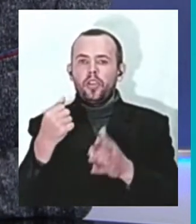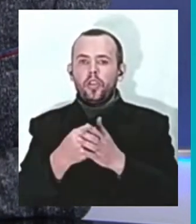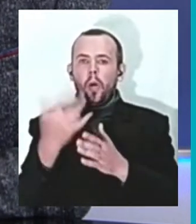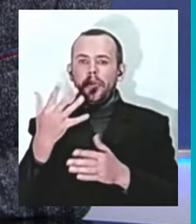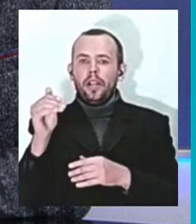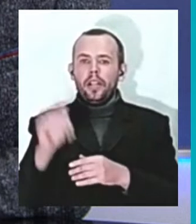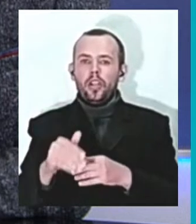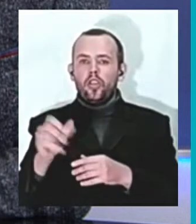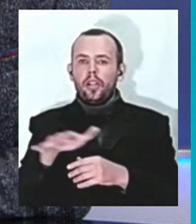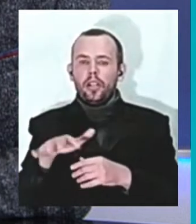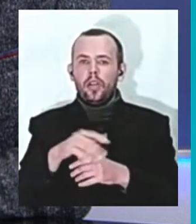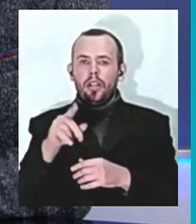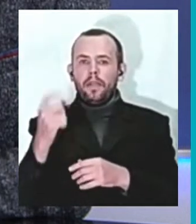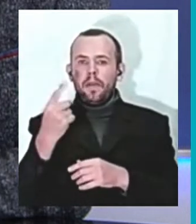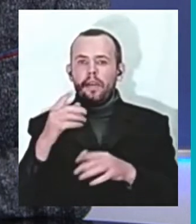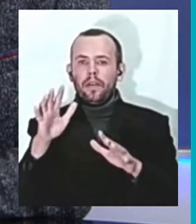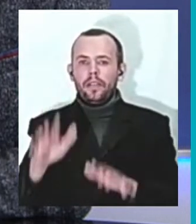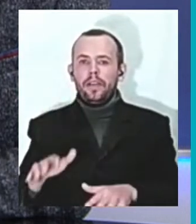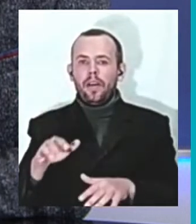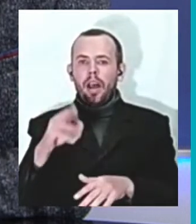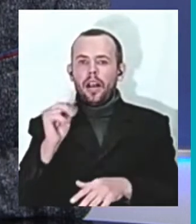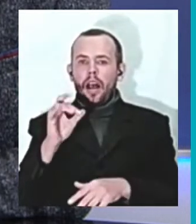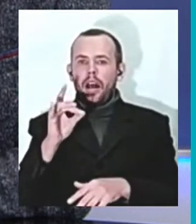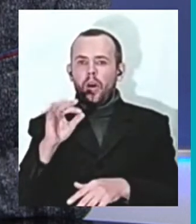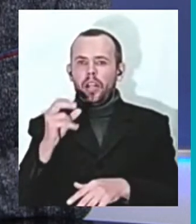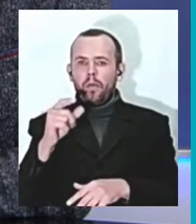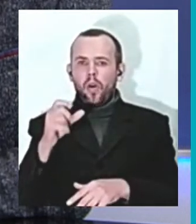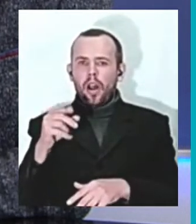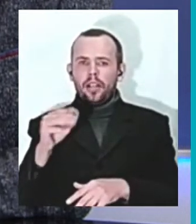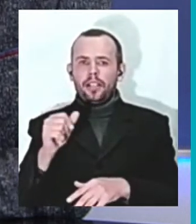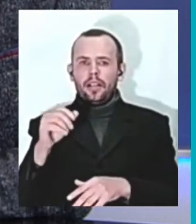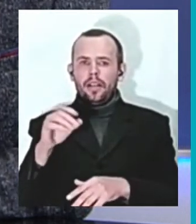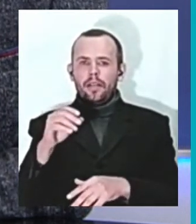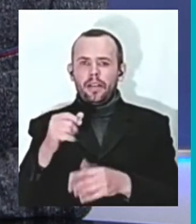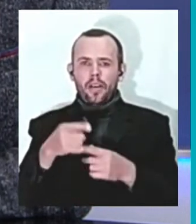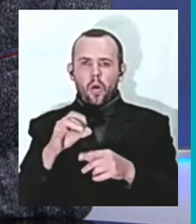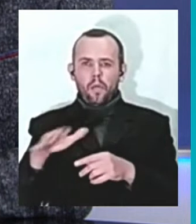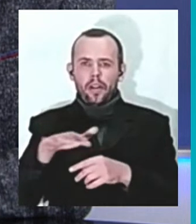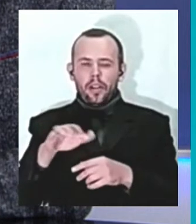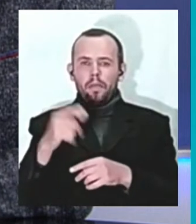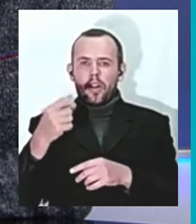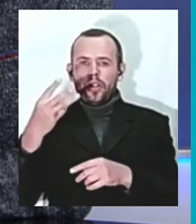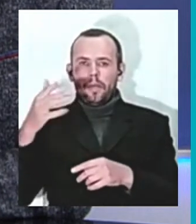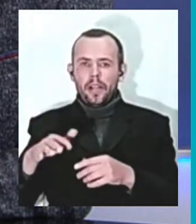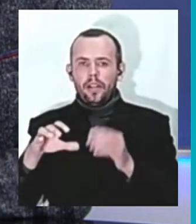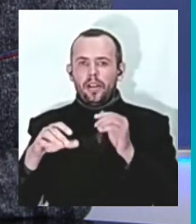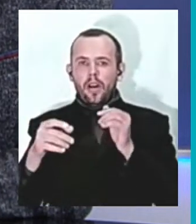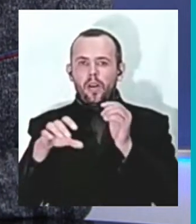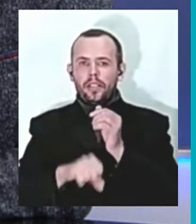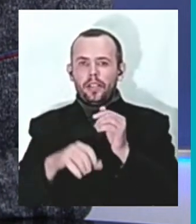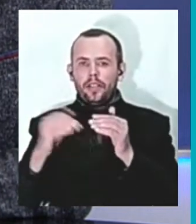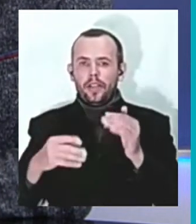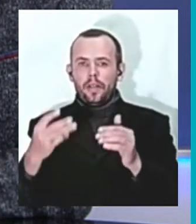Там на першому місці Кар'яно-Бугайська, Петровірівська та Старомаяківська громада. Перші 3 місця. Останні 3 місця посіли Долинська, Тузлівська